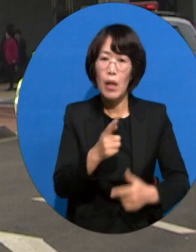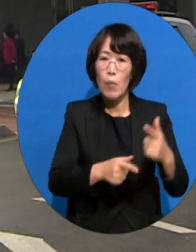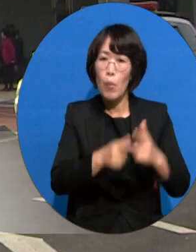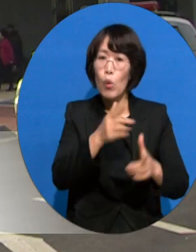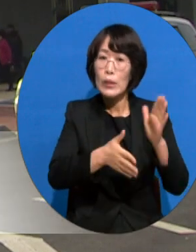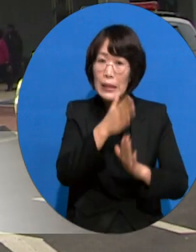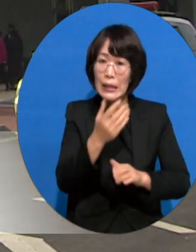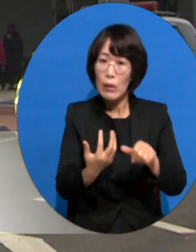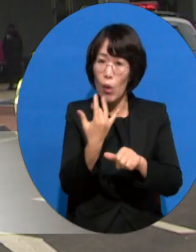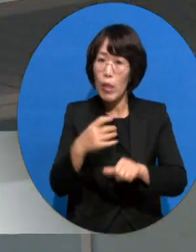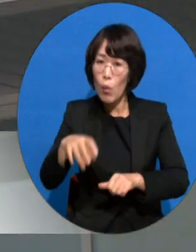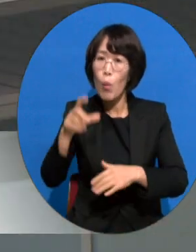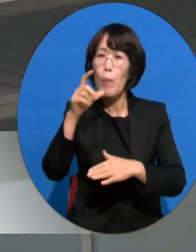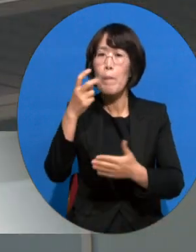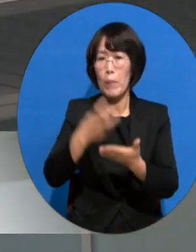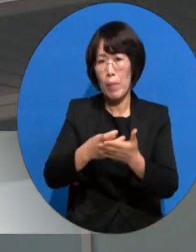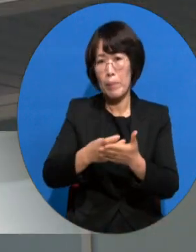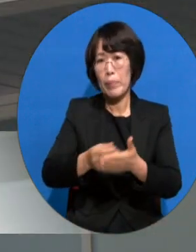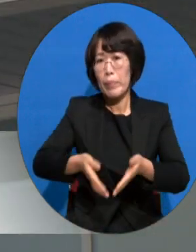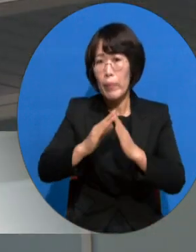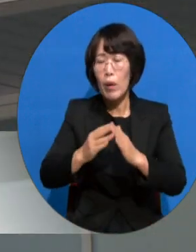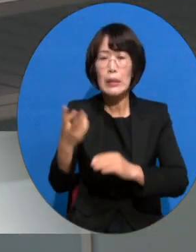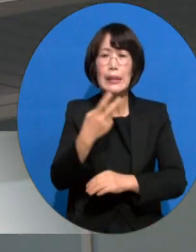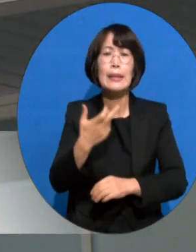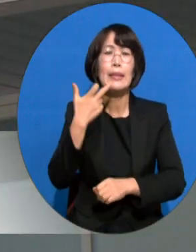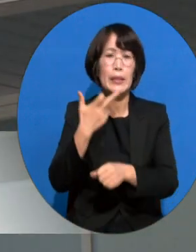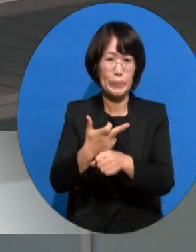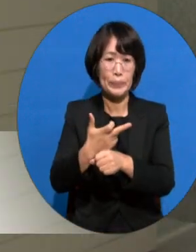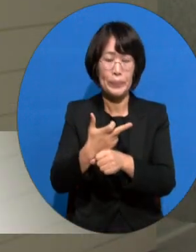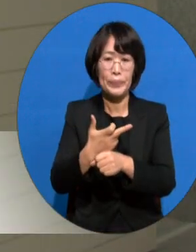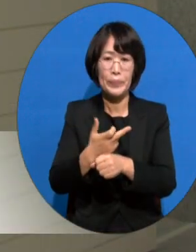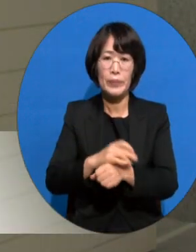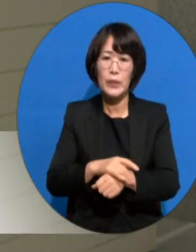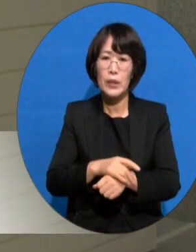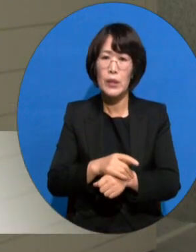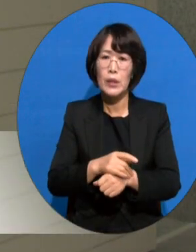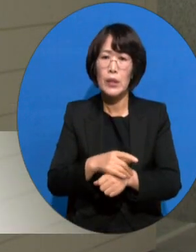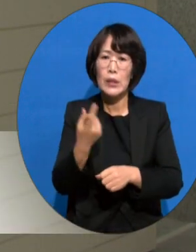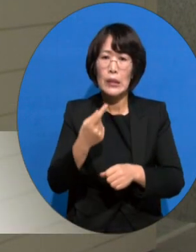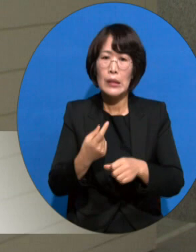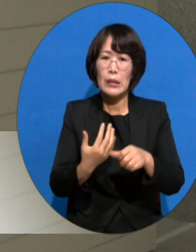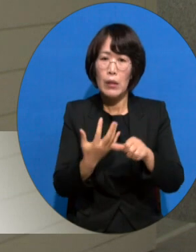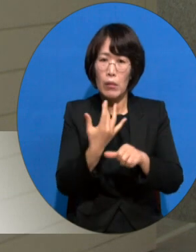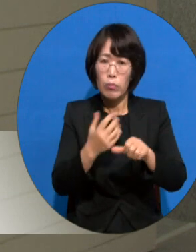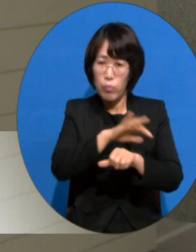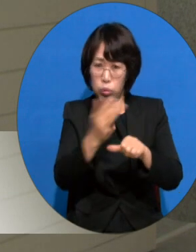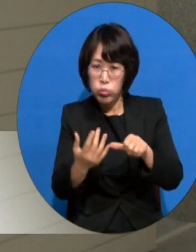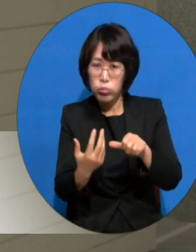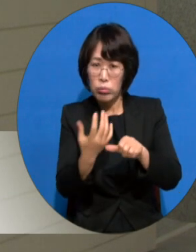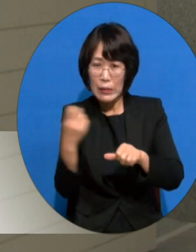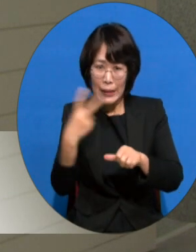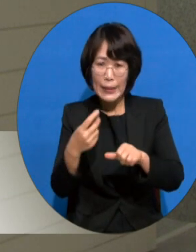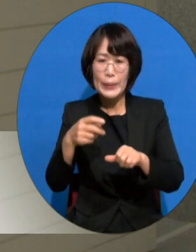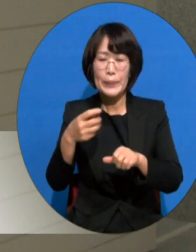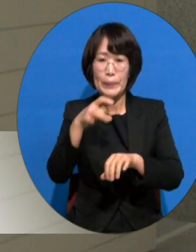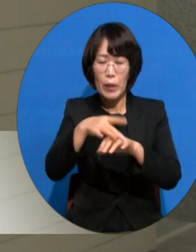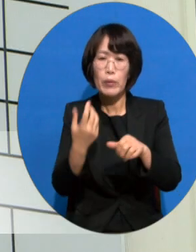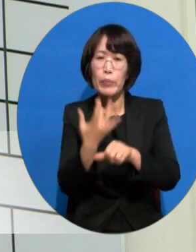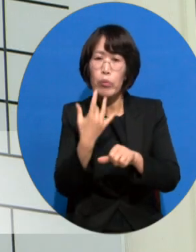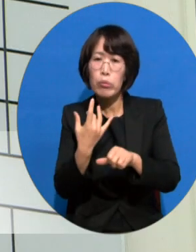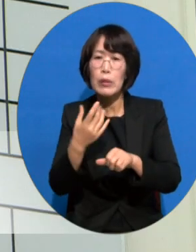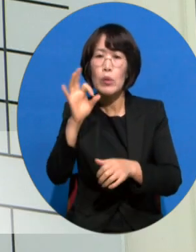목포시 화장장 조례가 개정된 건 지난 2017년. 매장된 유골을 다시 화장하는 관내 개장 유골 화장